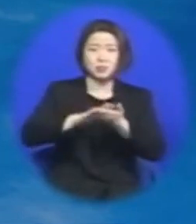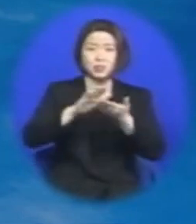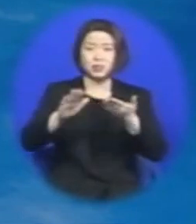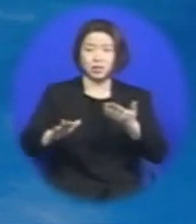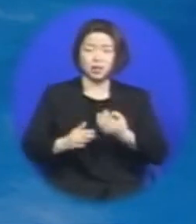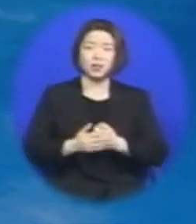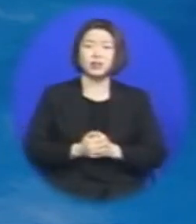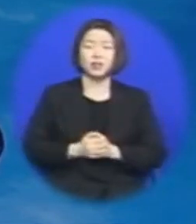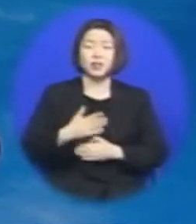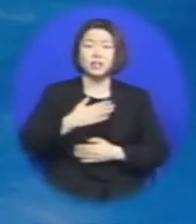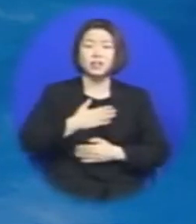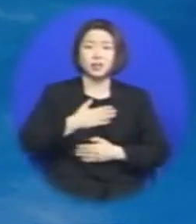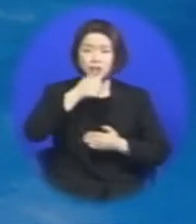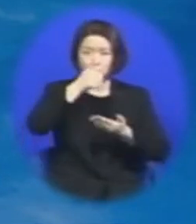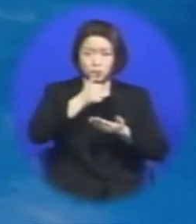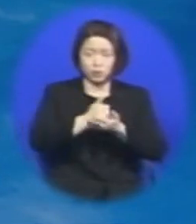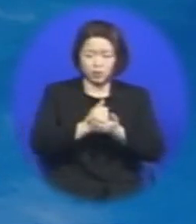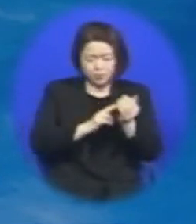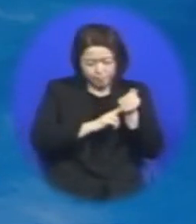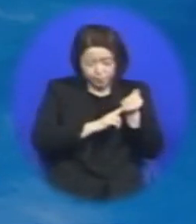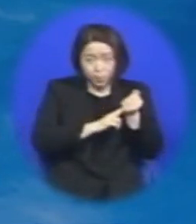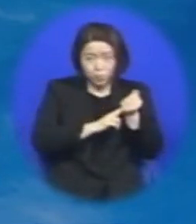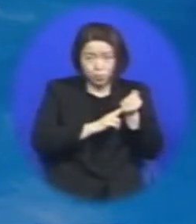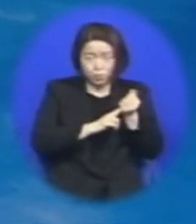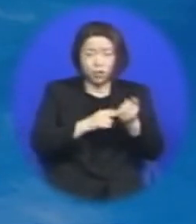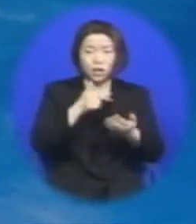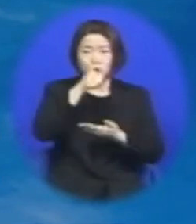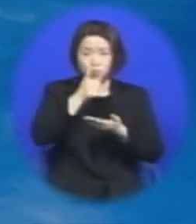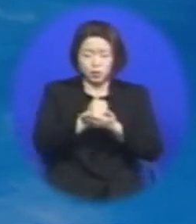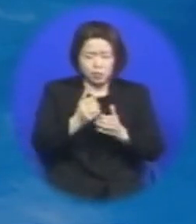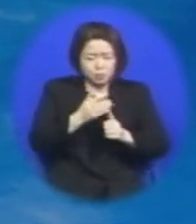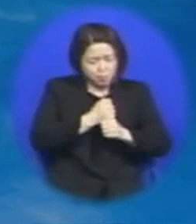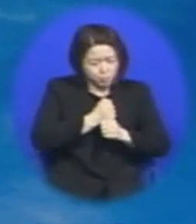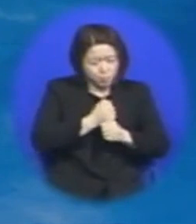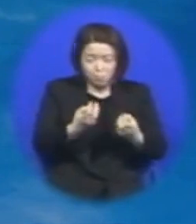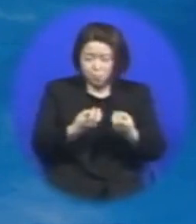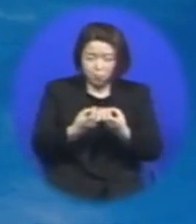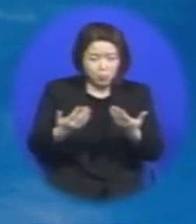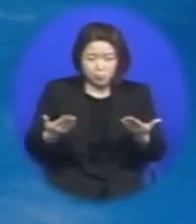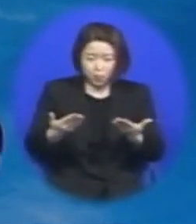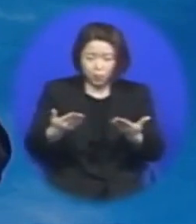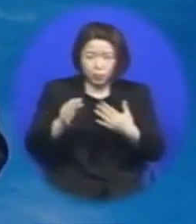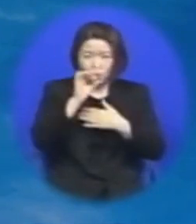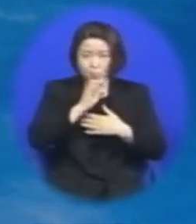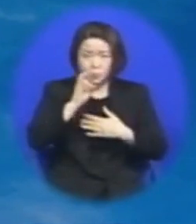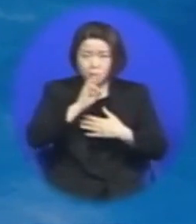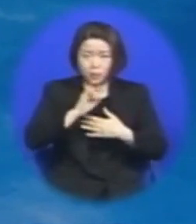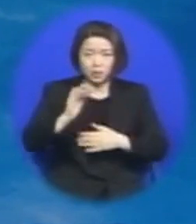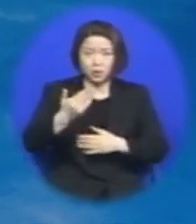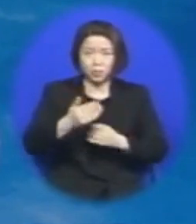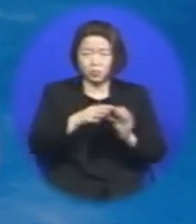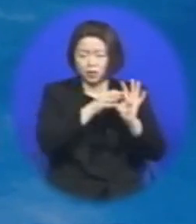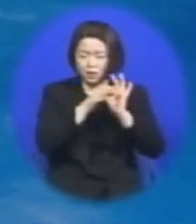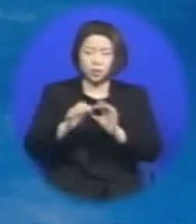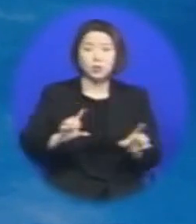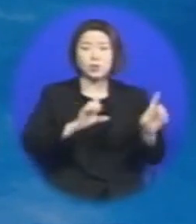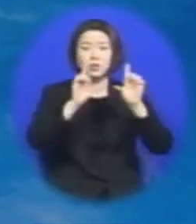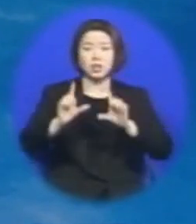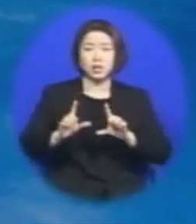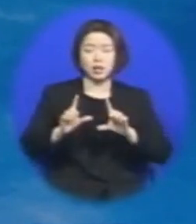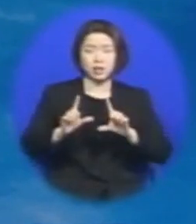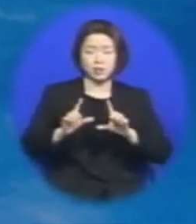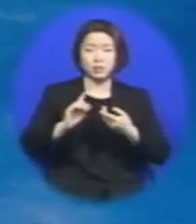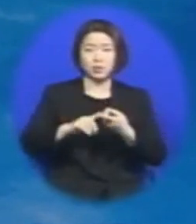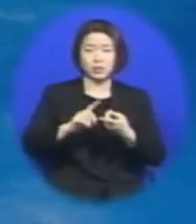찢습니다 제가 죄를 감추고 죄를 품고 어쩔 수 없다고 핑계하지 그렇게 계속 살아가는 생활을이 더